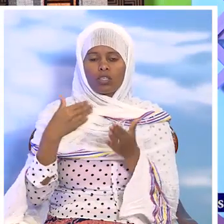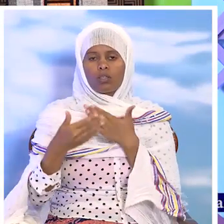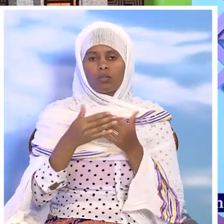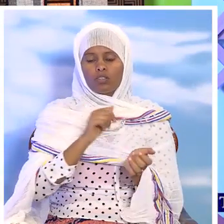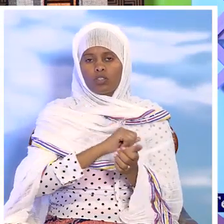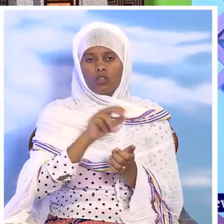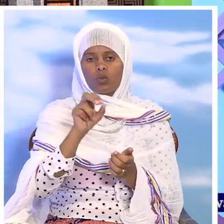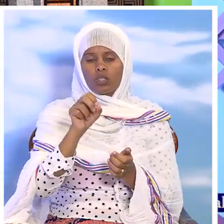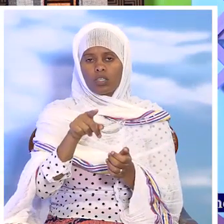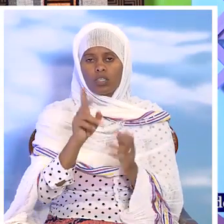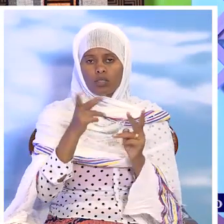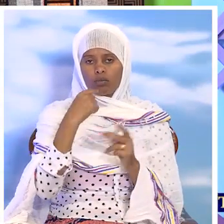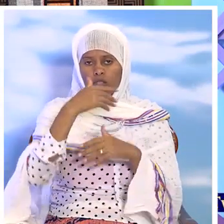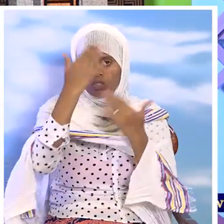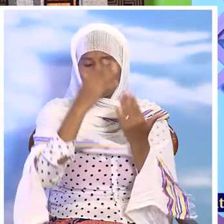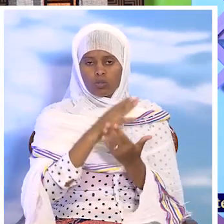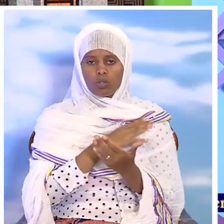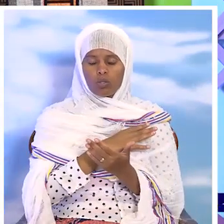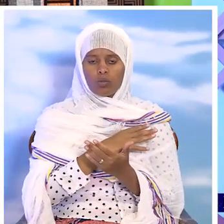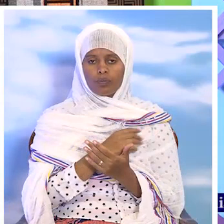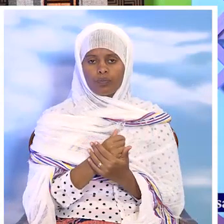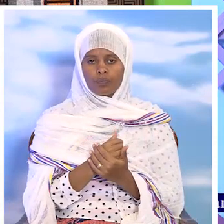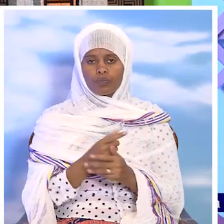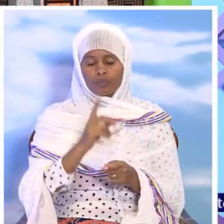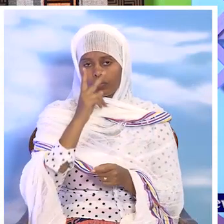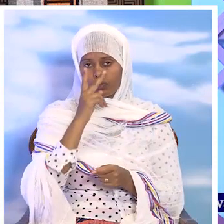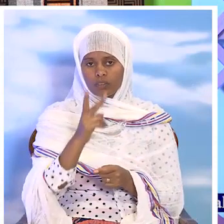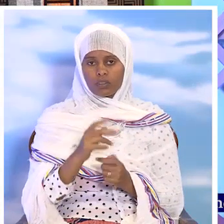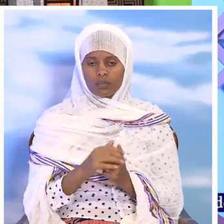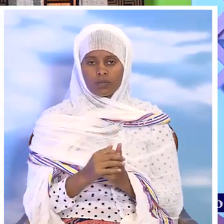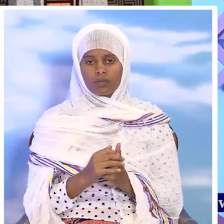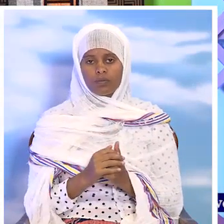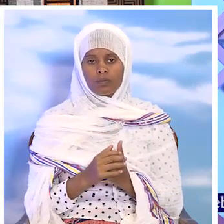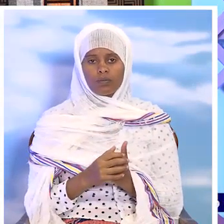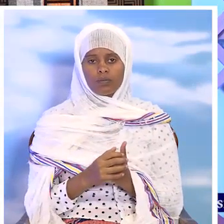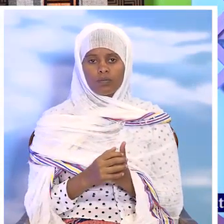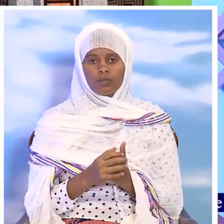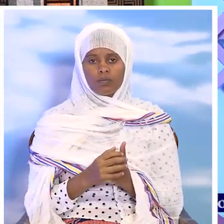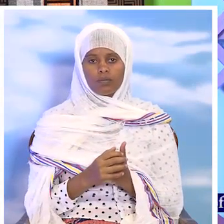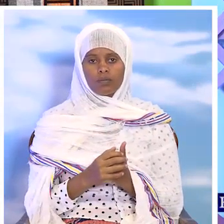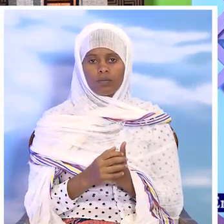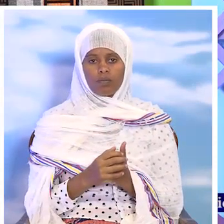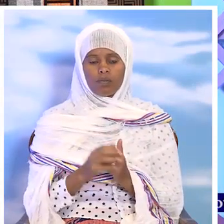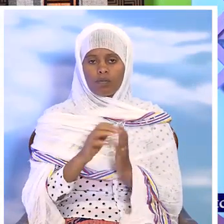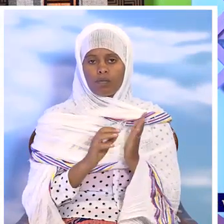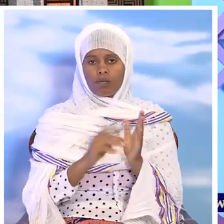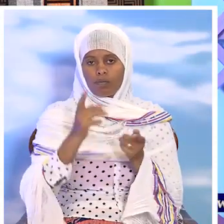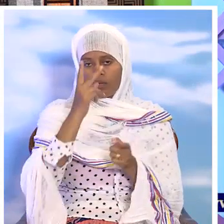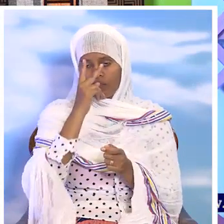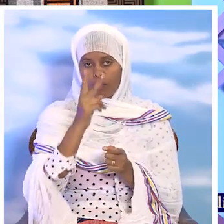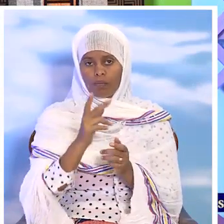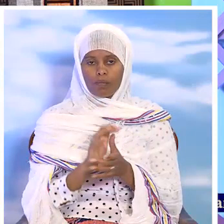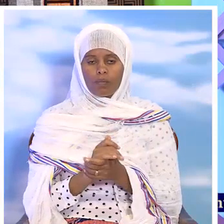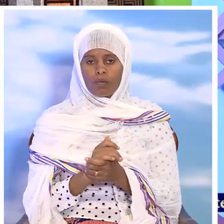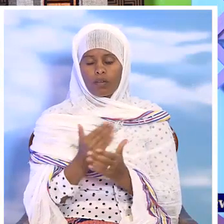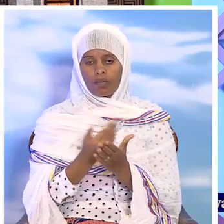እቲ ወንጀል ከምዚ ኢሉ ገሊፅዎ ዘሎ ወንጀላ ማቴዎስ እንድሕርና ምንስ ክንብልና እንድሕሪት ማለት እዩ። ስለዚ እታ ቁፅሪ እንድሕር እየ ንያ ንዕለት ወንጀል